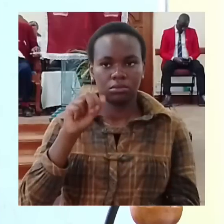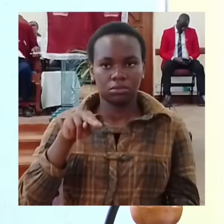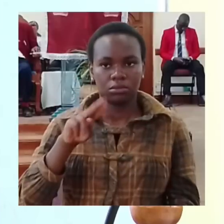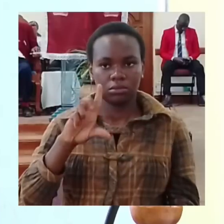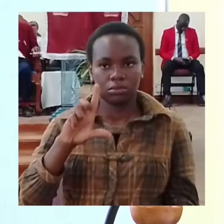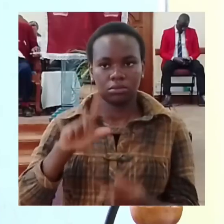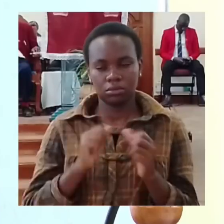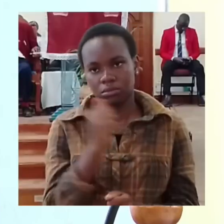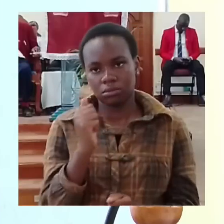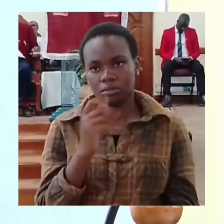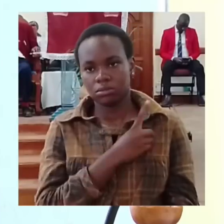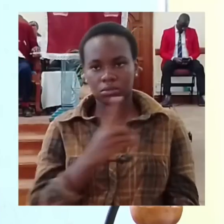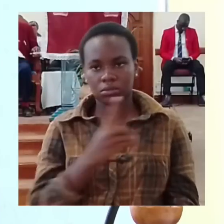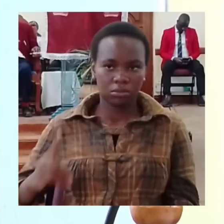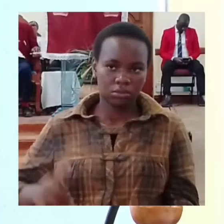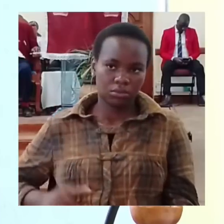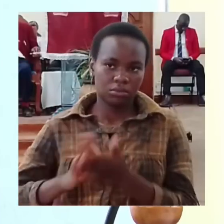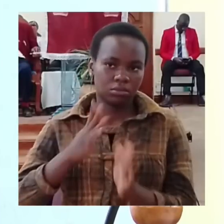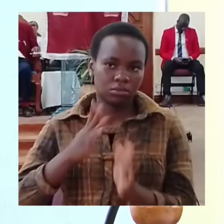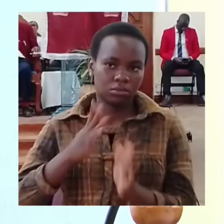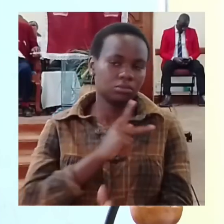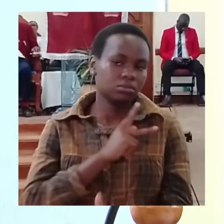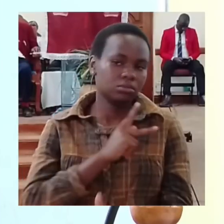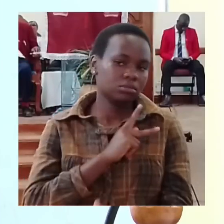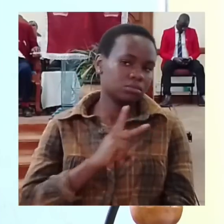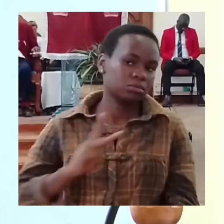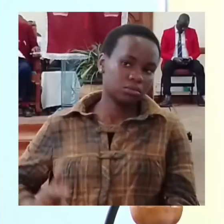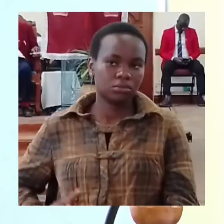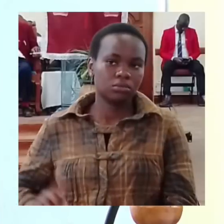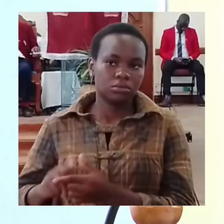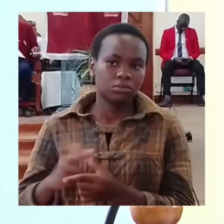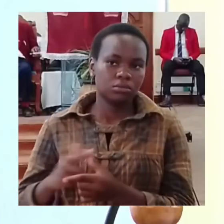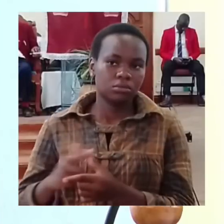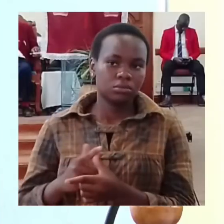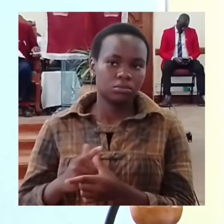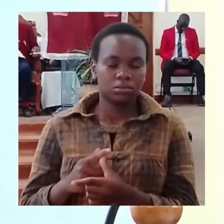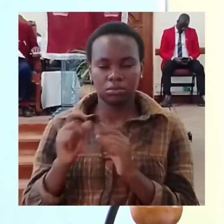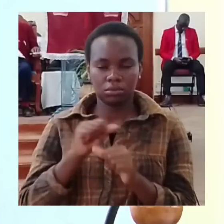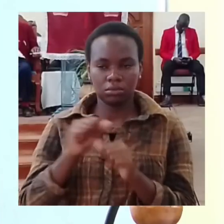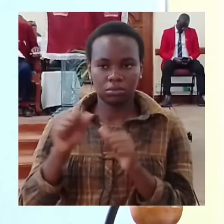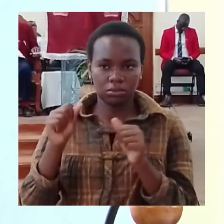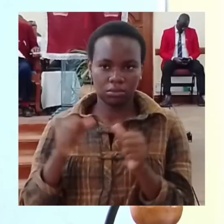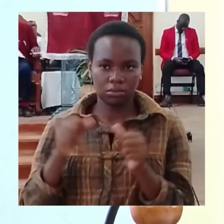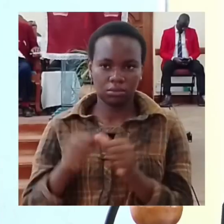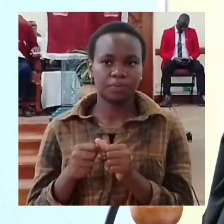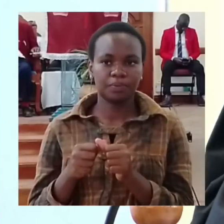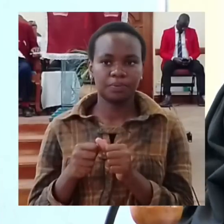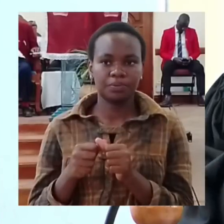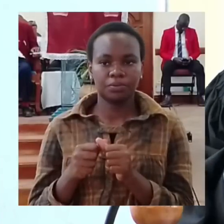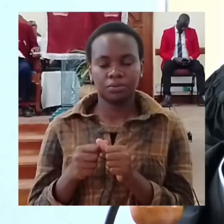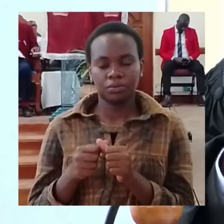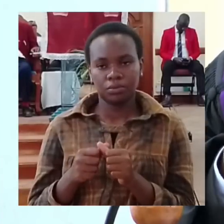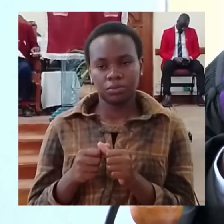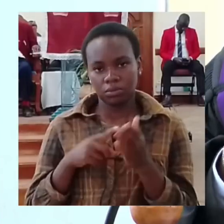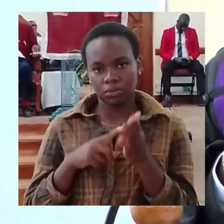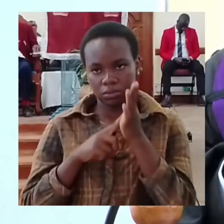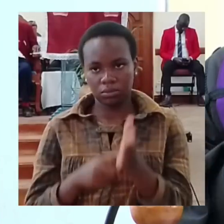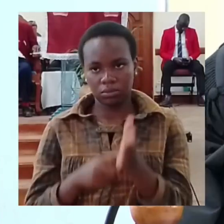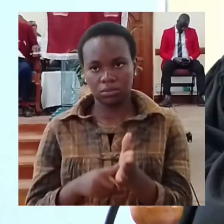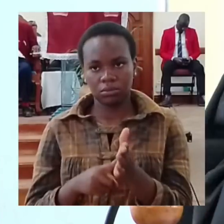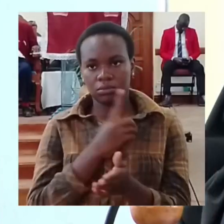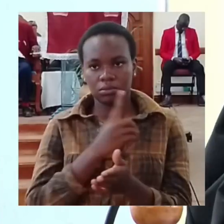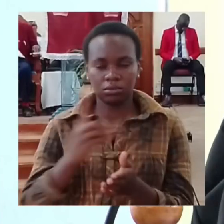agĩũkĩria Daudi atuĩke mũthamaki. Ngai akiumbũra ũhoro wake akiuga atĩrĩrĩ, nĩ nyonete